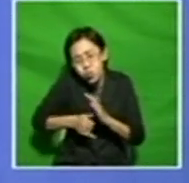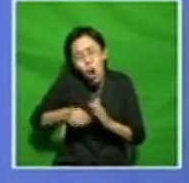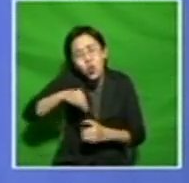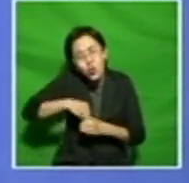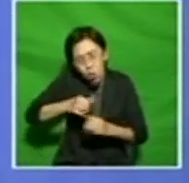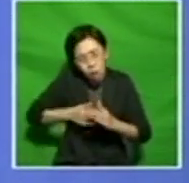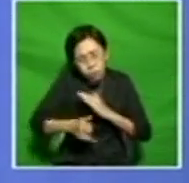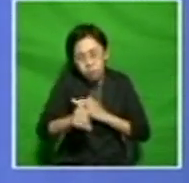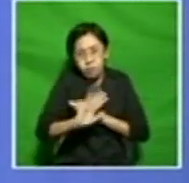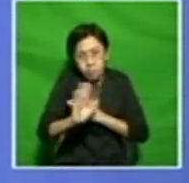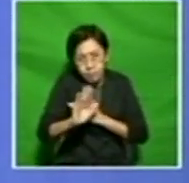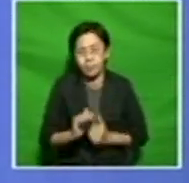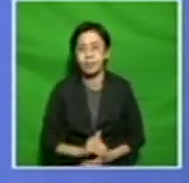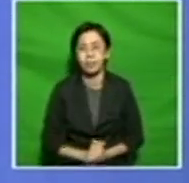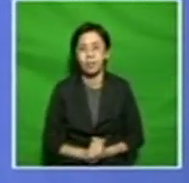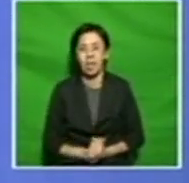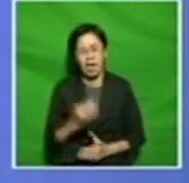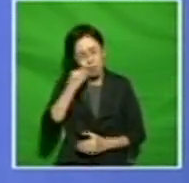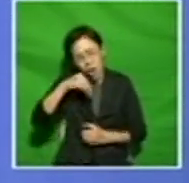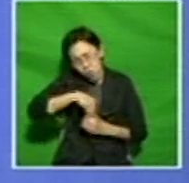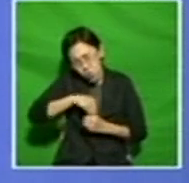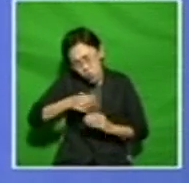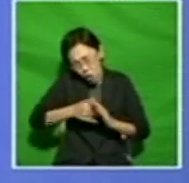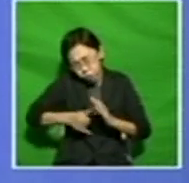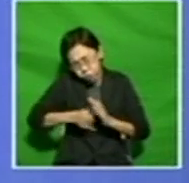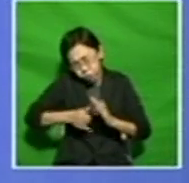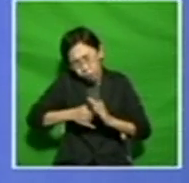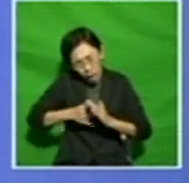ควรที่จะไม่ออกนอกบ้าน